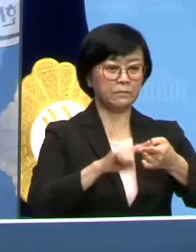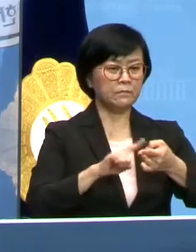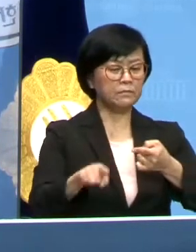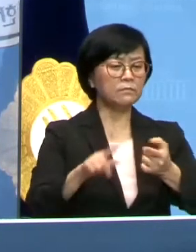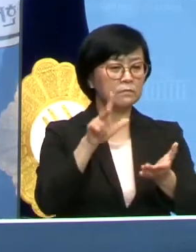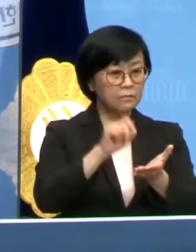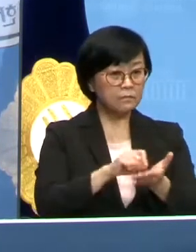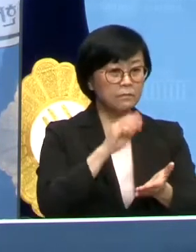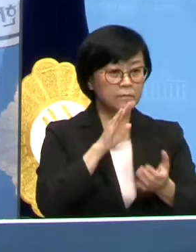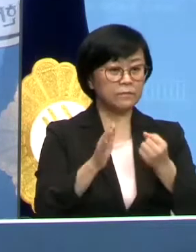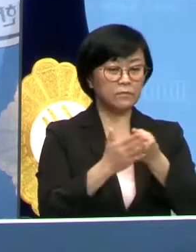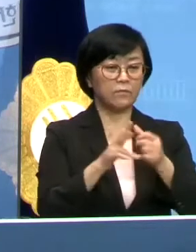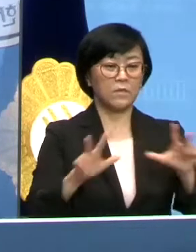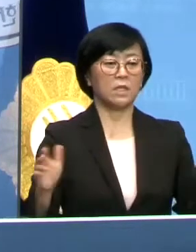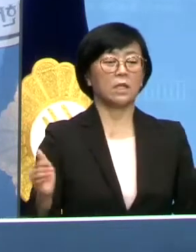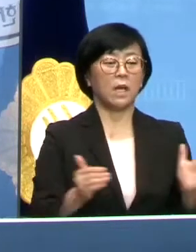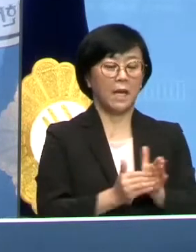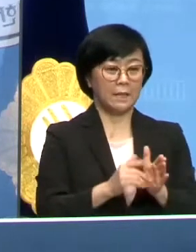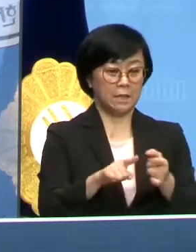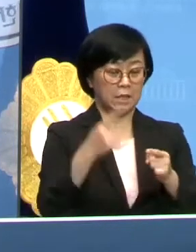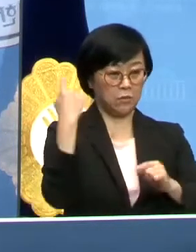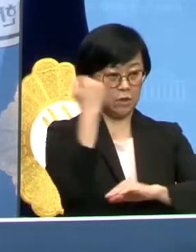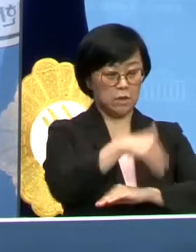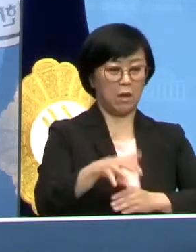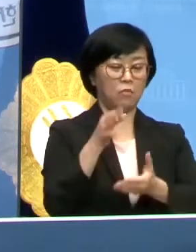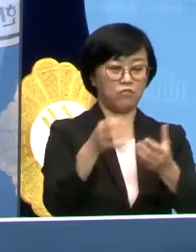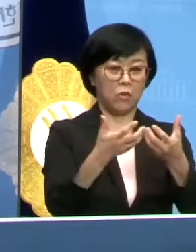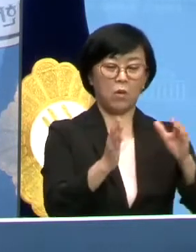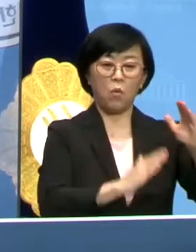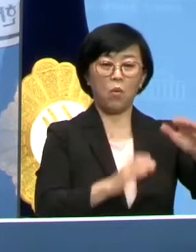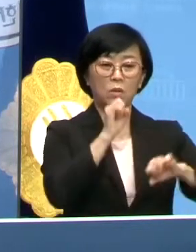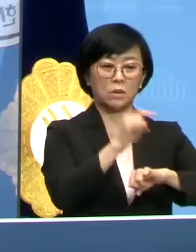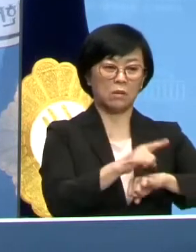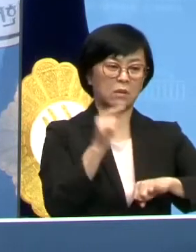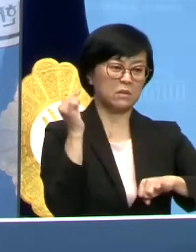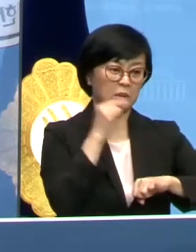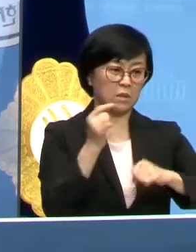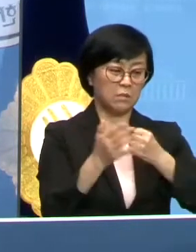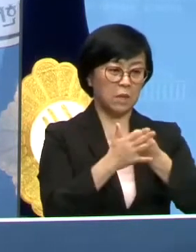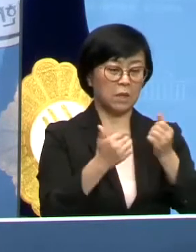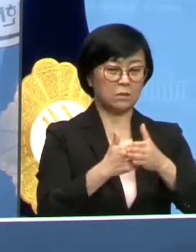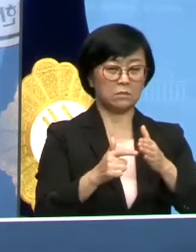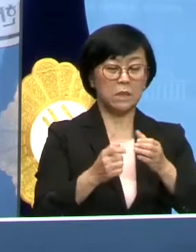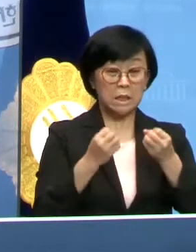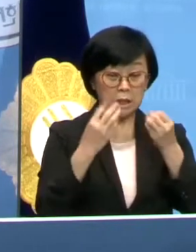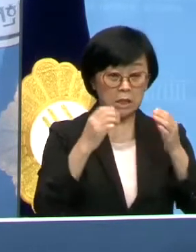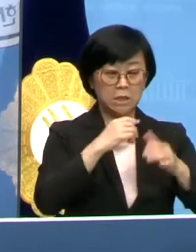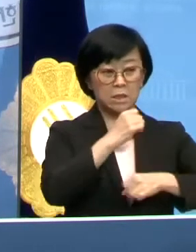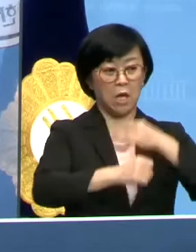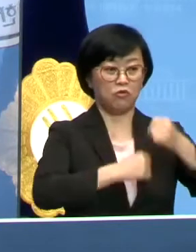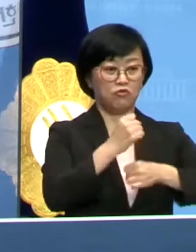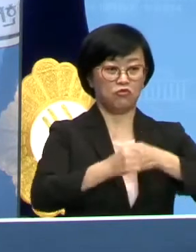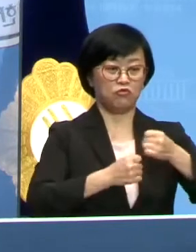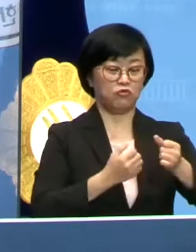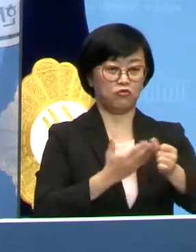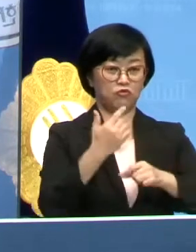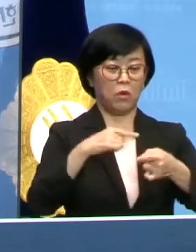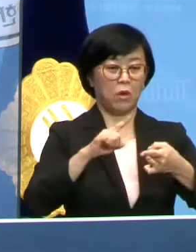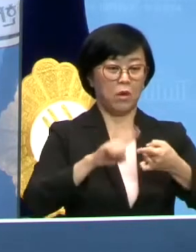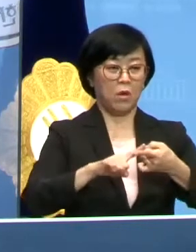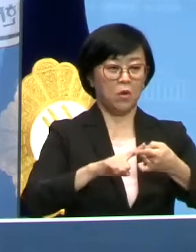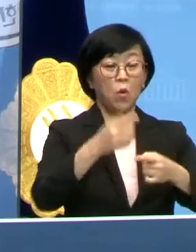문제이지만 이제까지 기재부는 공공성을 강 나기 보다는 신자유주의적 효율성 수 있어